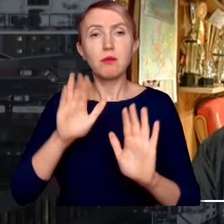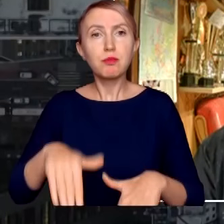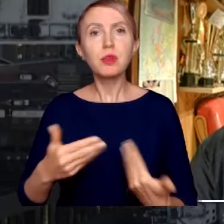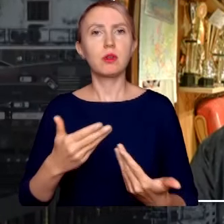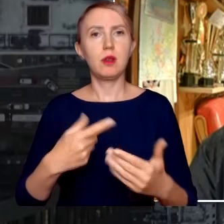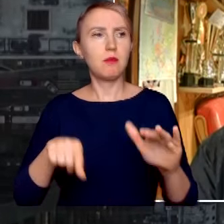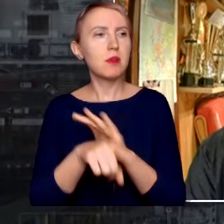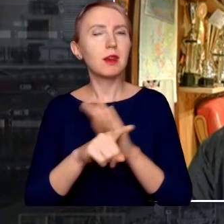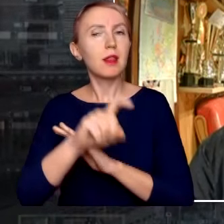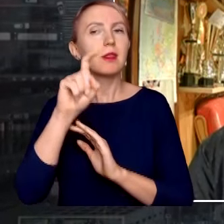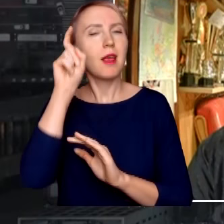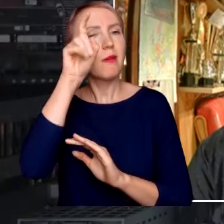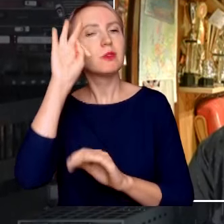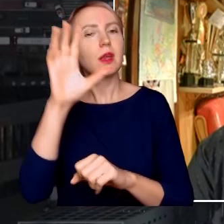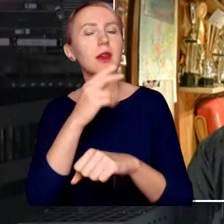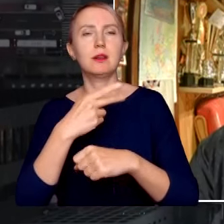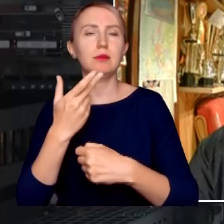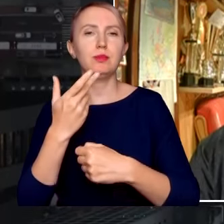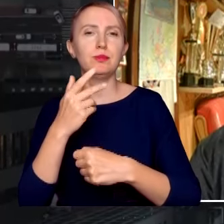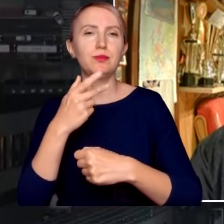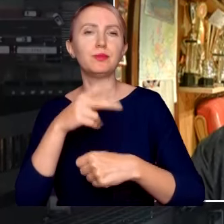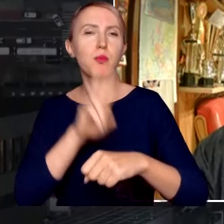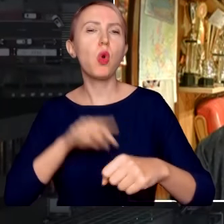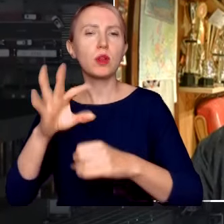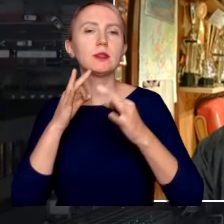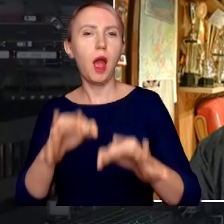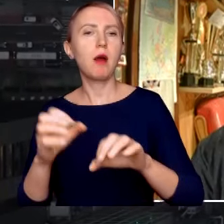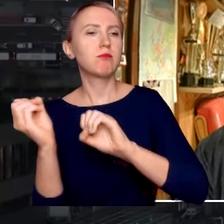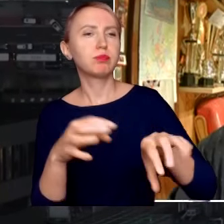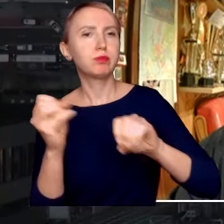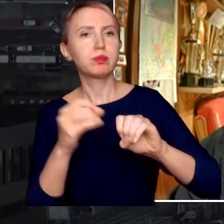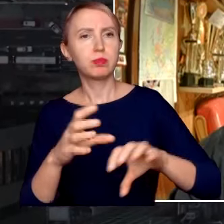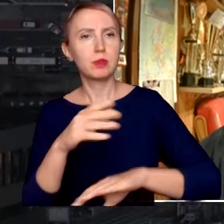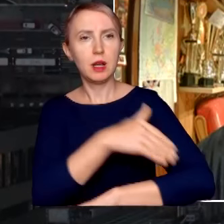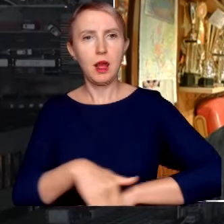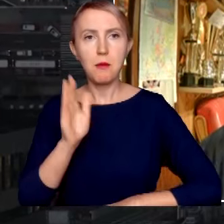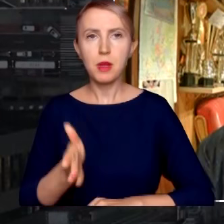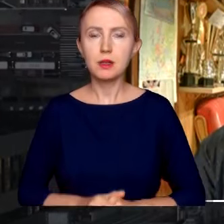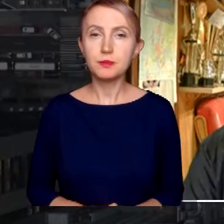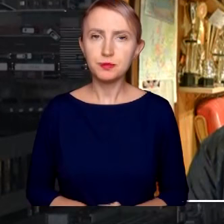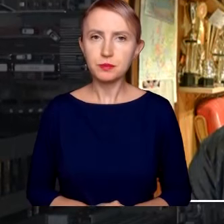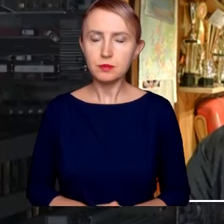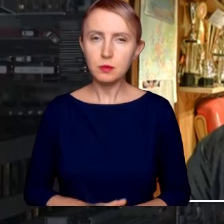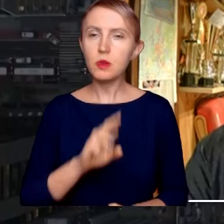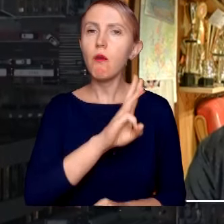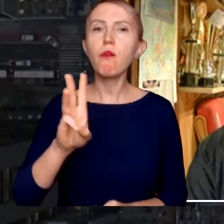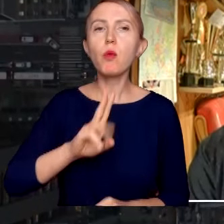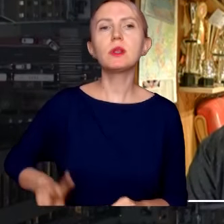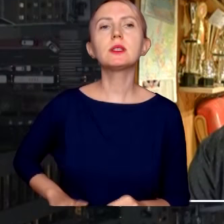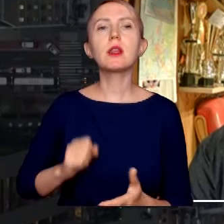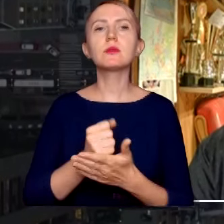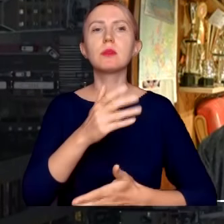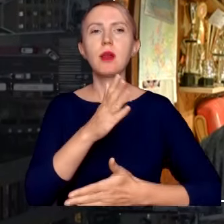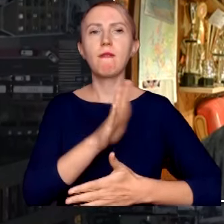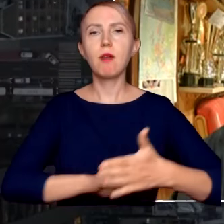będą podrzucali na polską granicę. Mamy taki specjalny... Na stronach resortu spraw wewnętrznych jest